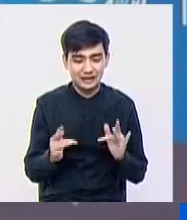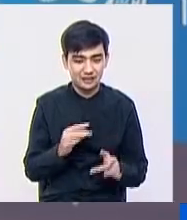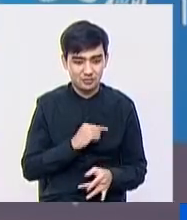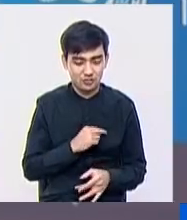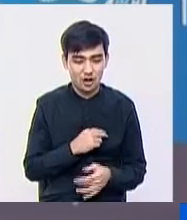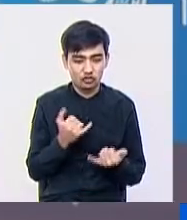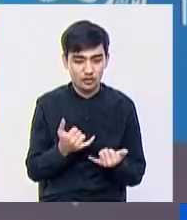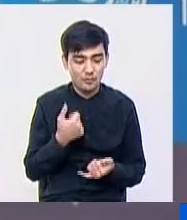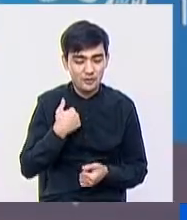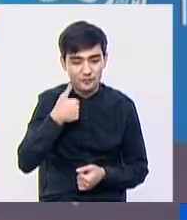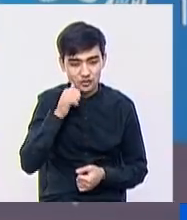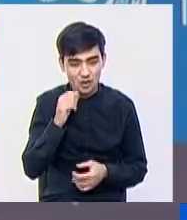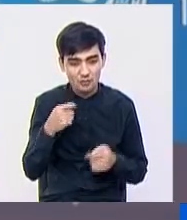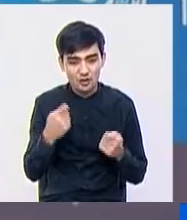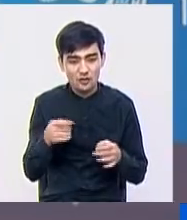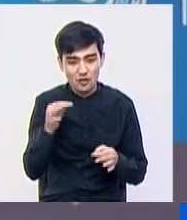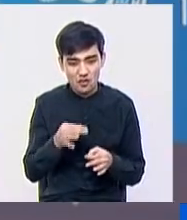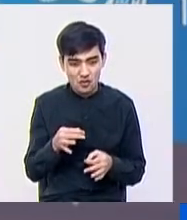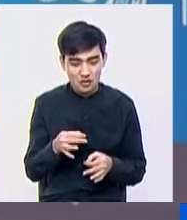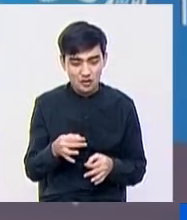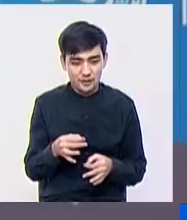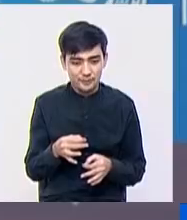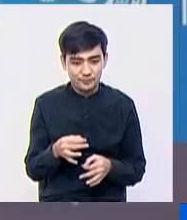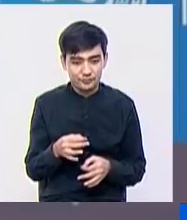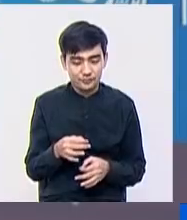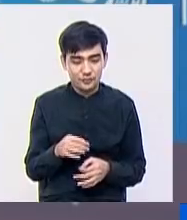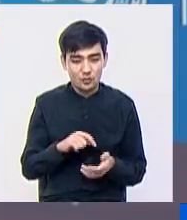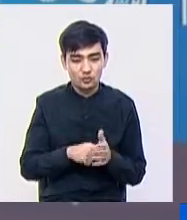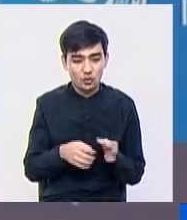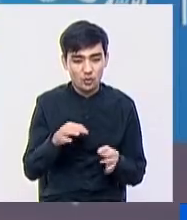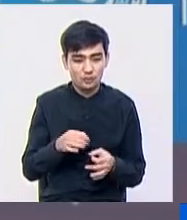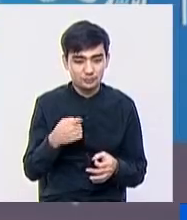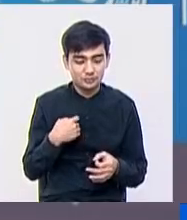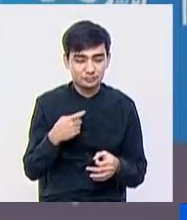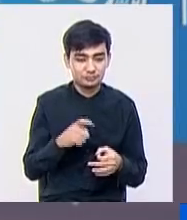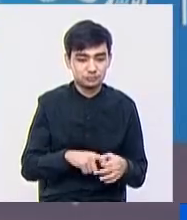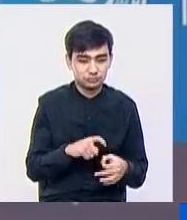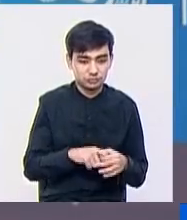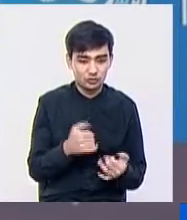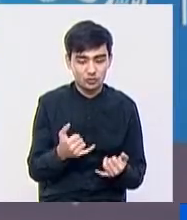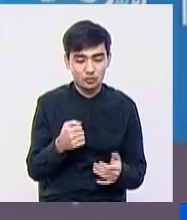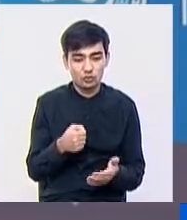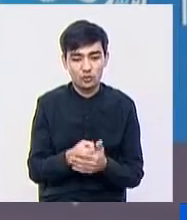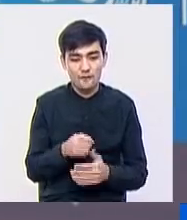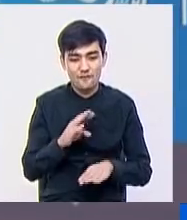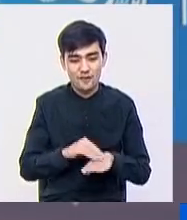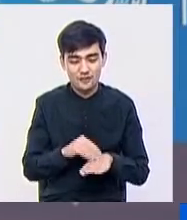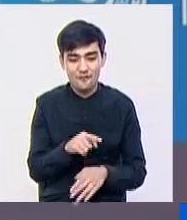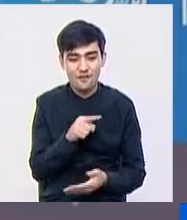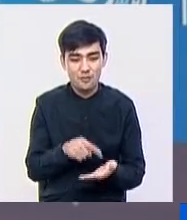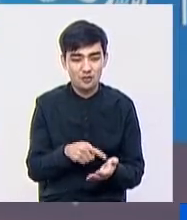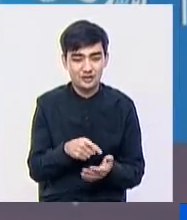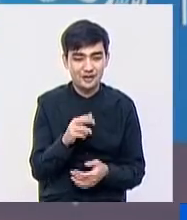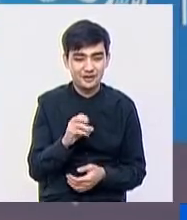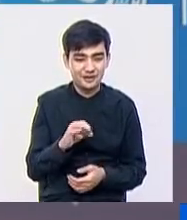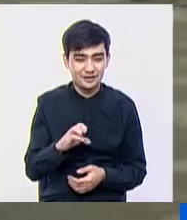Сейчас, вчера мы по продовольствию основные ключевые точки подключали. Я думаю, что сегодня до вечера вопрос с этими